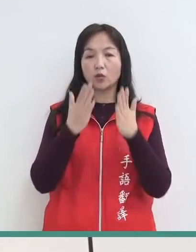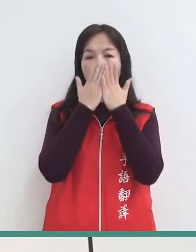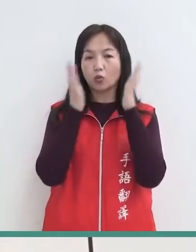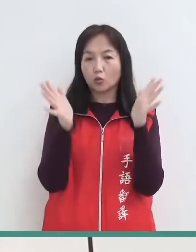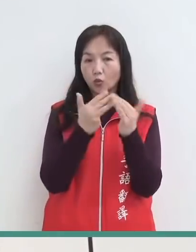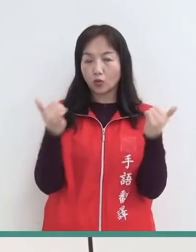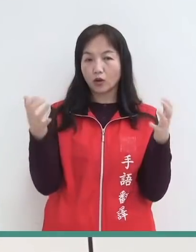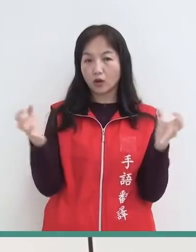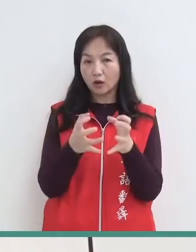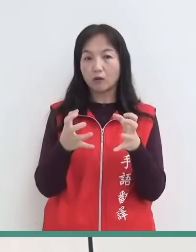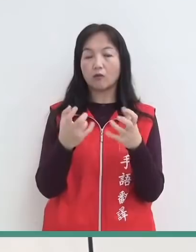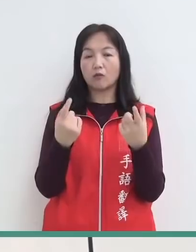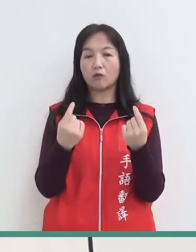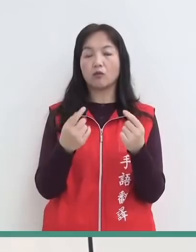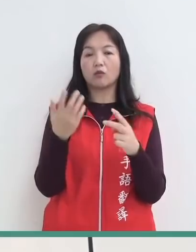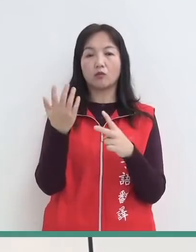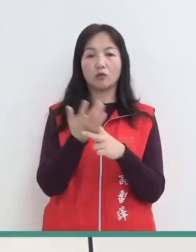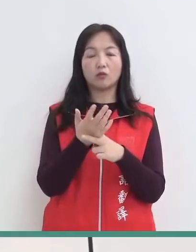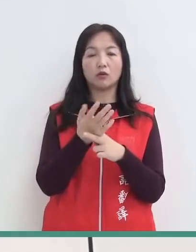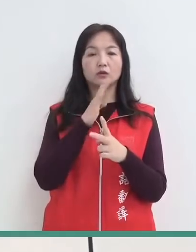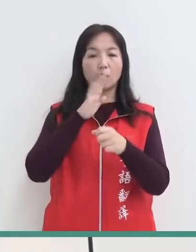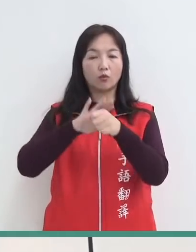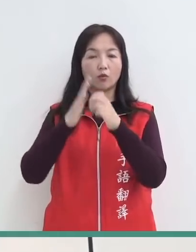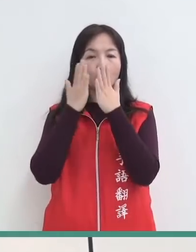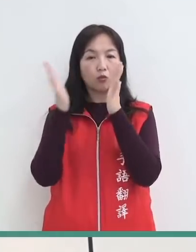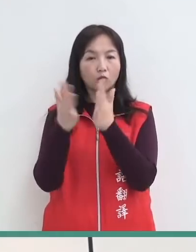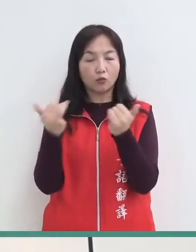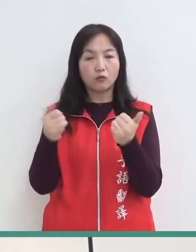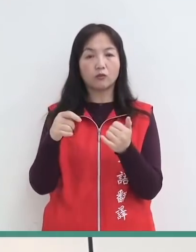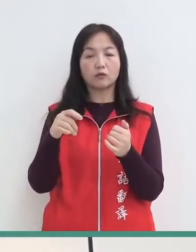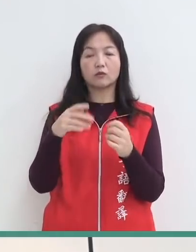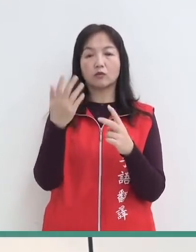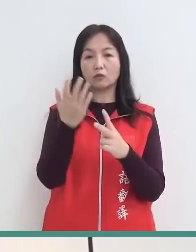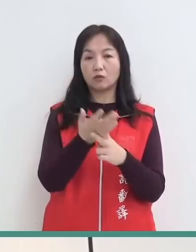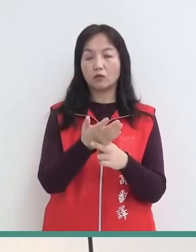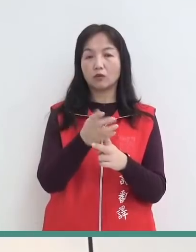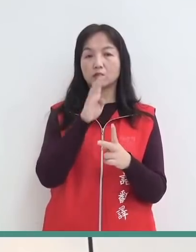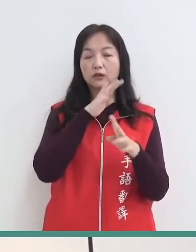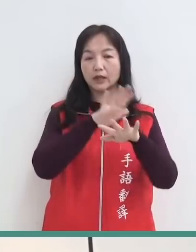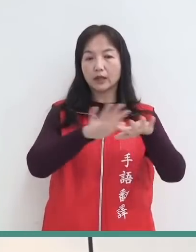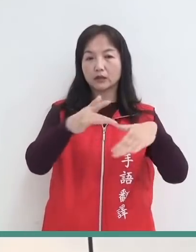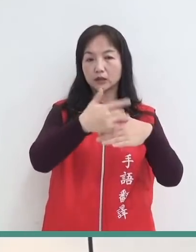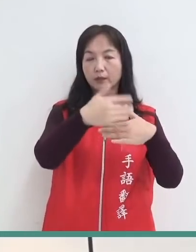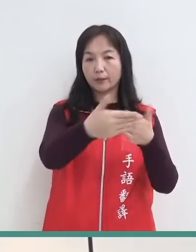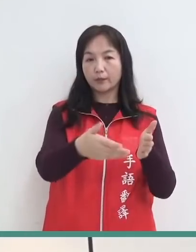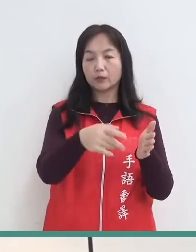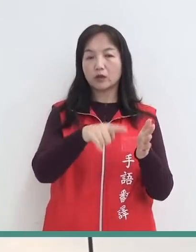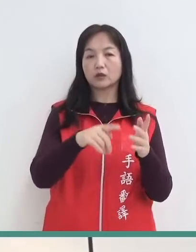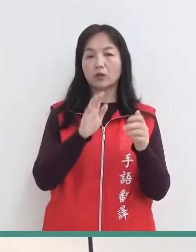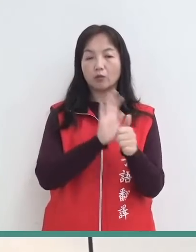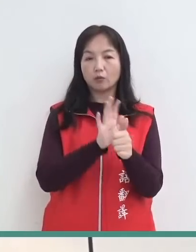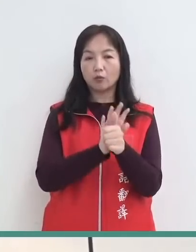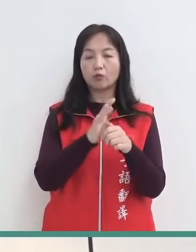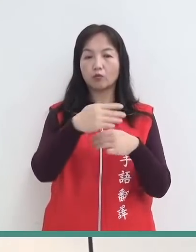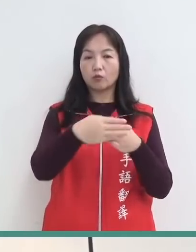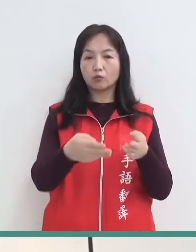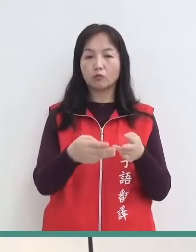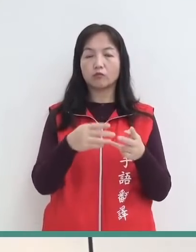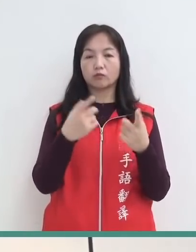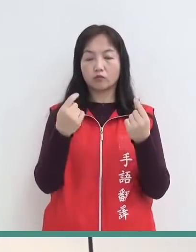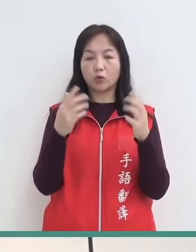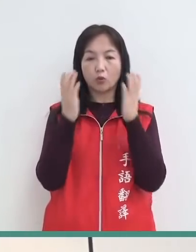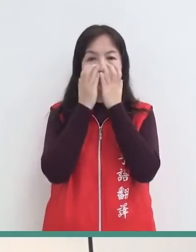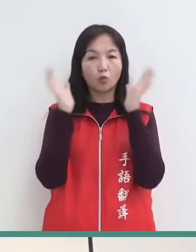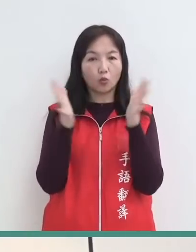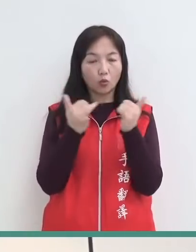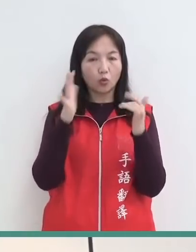同学，或者是补习班，或者是安亲班、客服班，一样同班